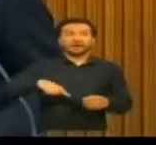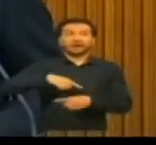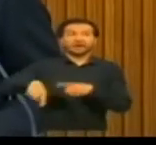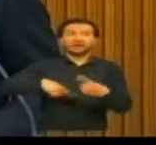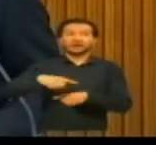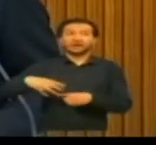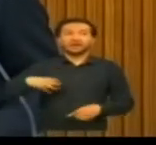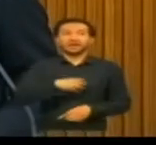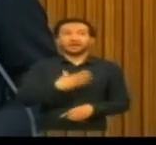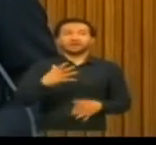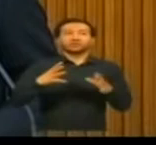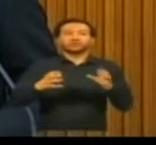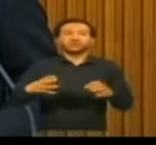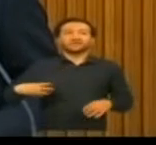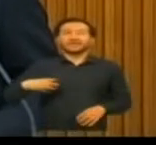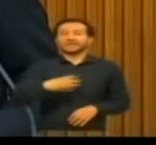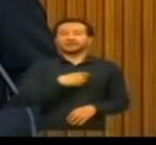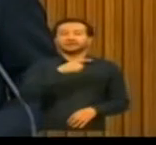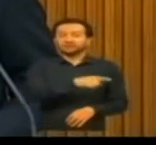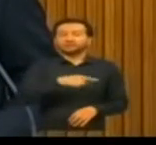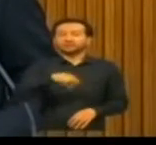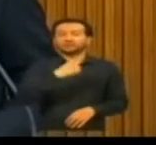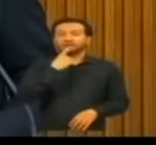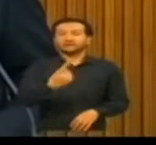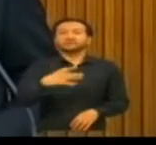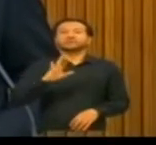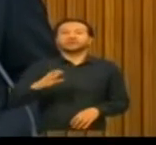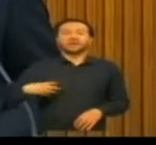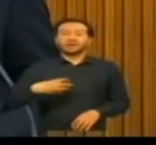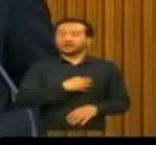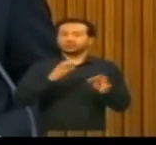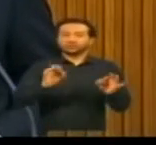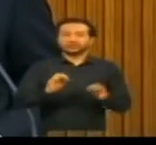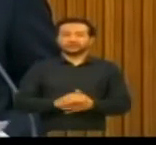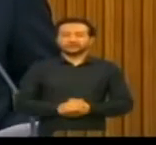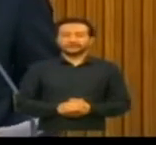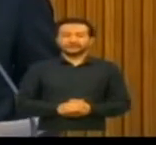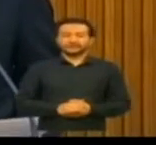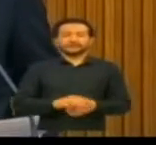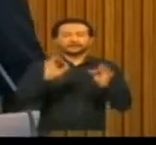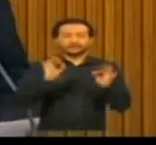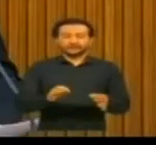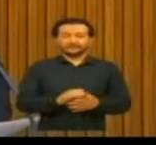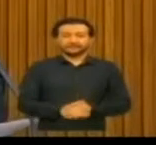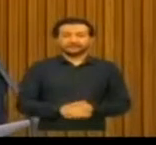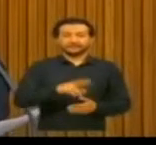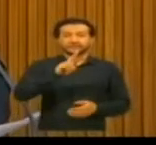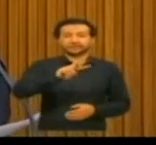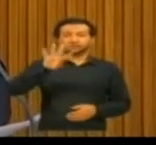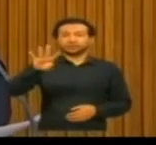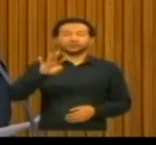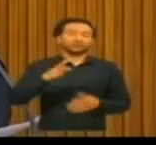anneler, yani cumartesi anneleri. Bunlara değinmeyecek miyiz anneler gününde? Tam 24